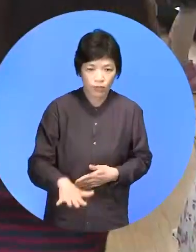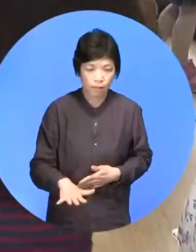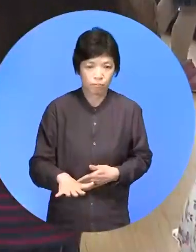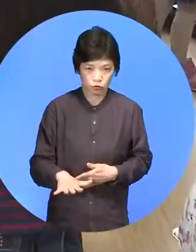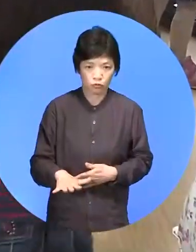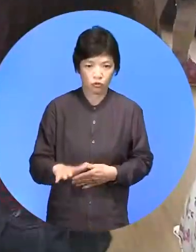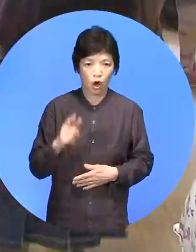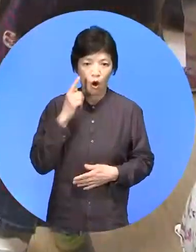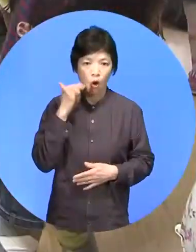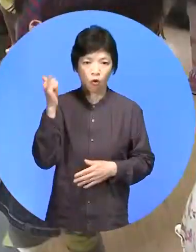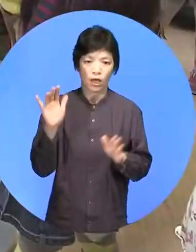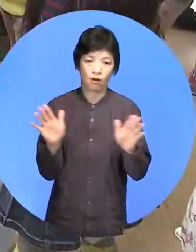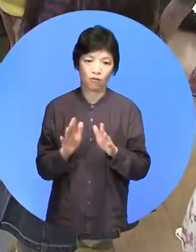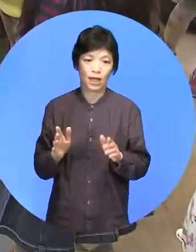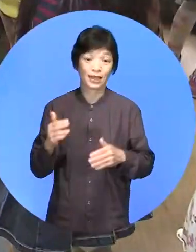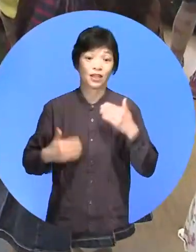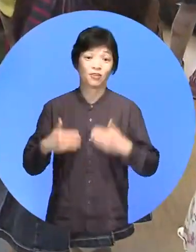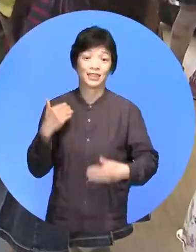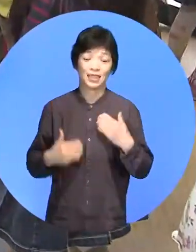楽しんでいました。